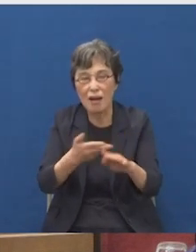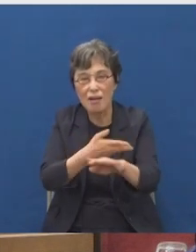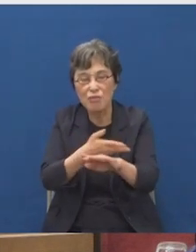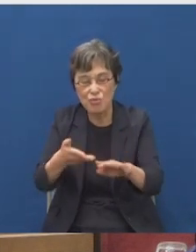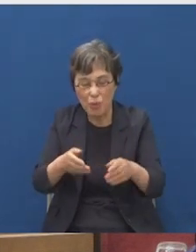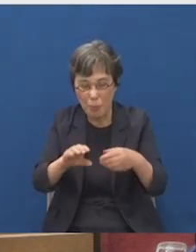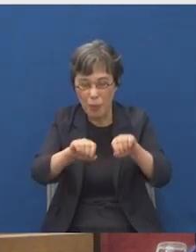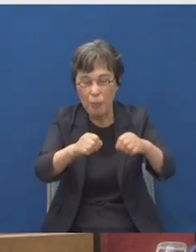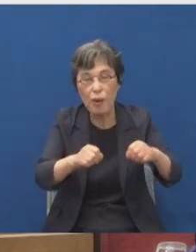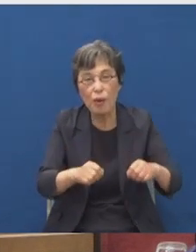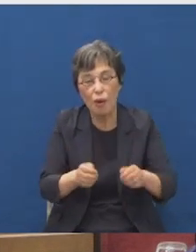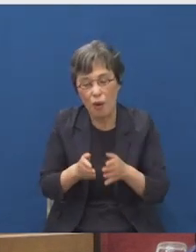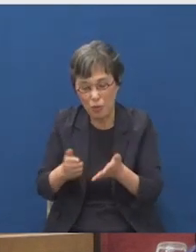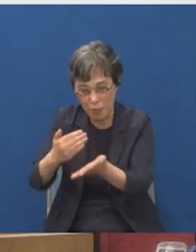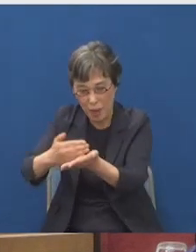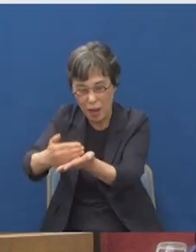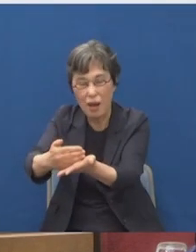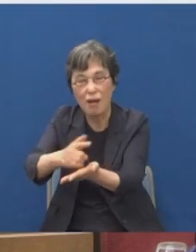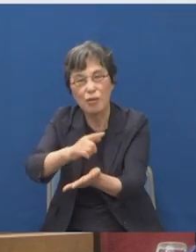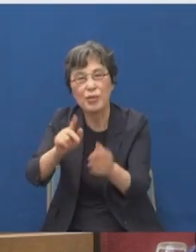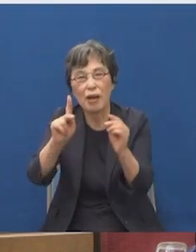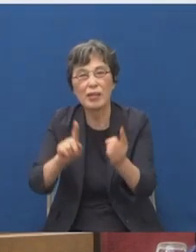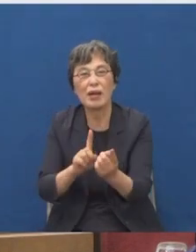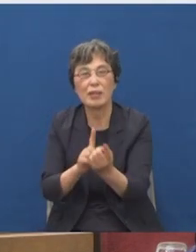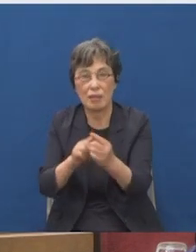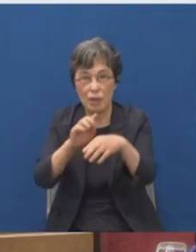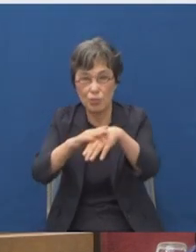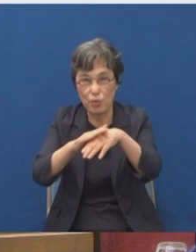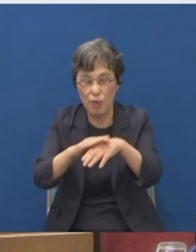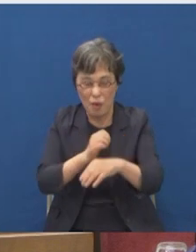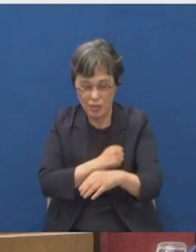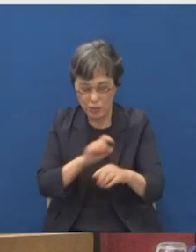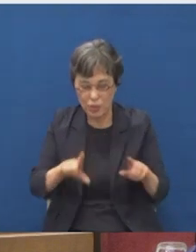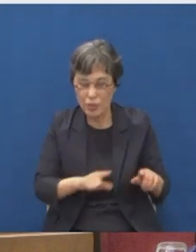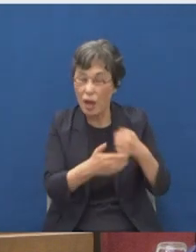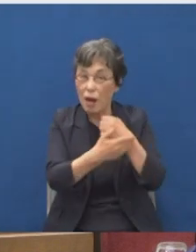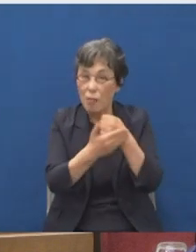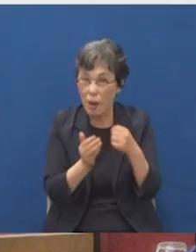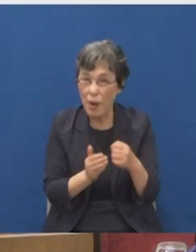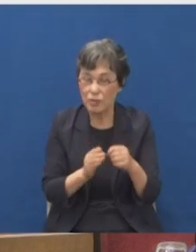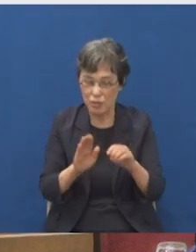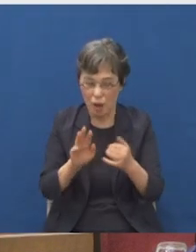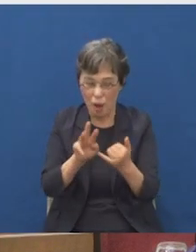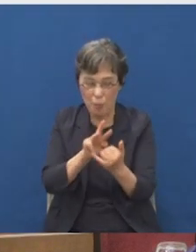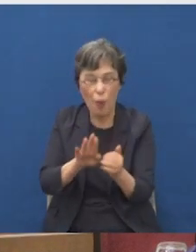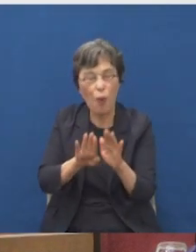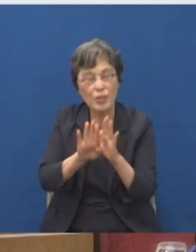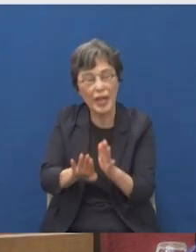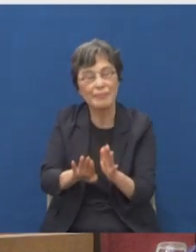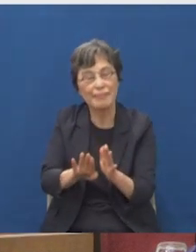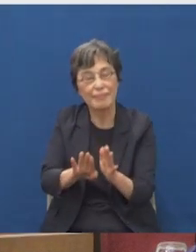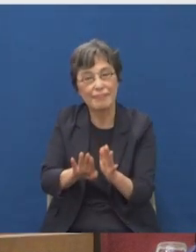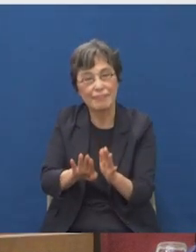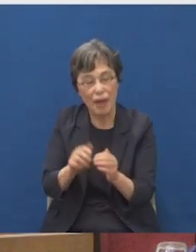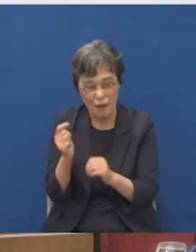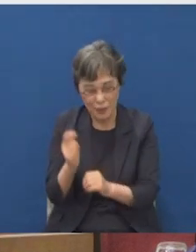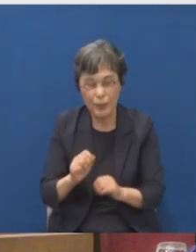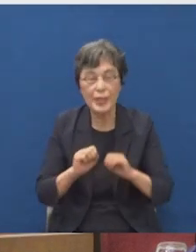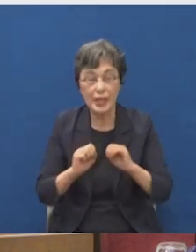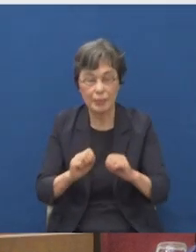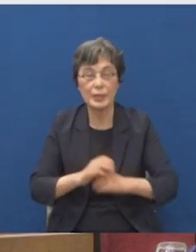破損、道路の寸断等の課題に対応するため、命と暮らしを守る防災・減災対策を強化してまい